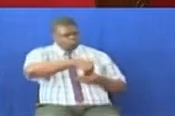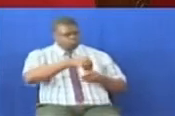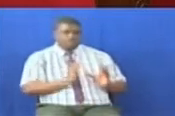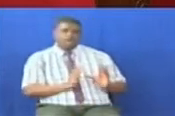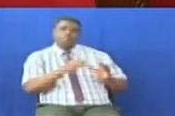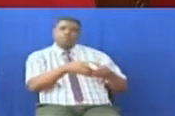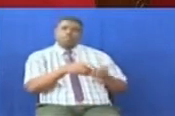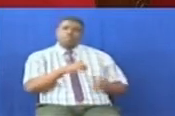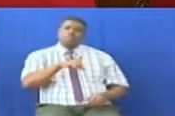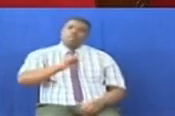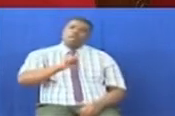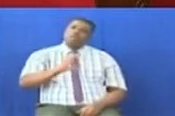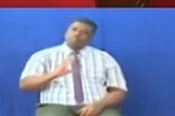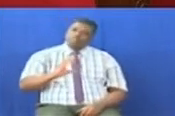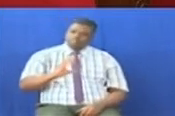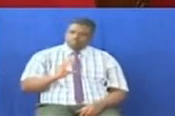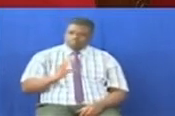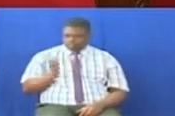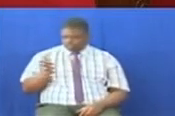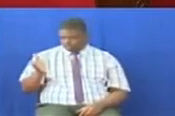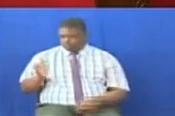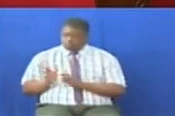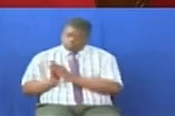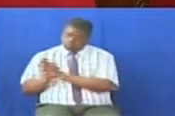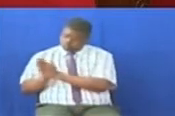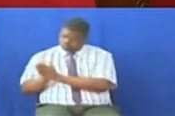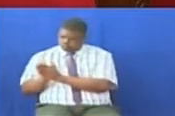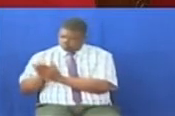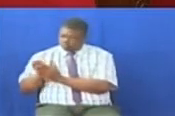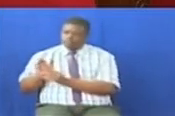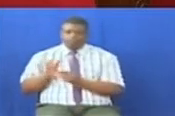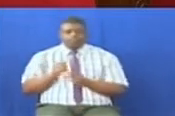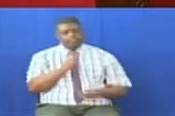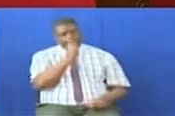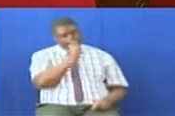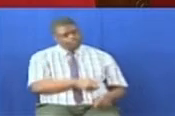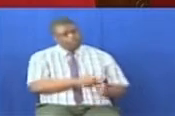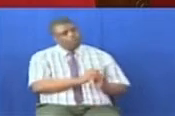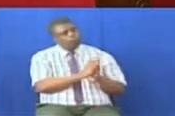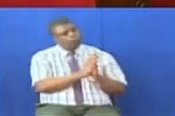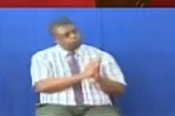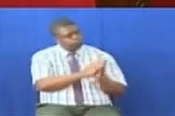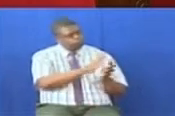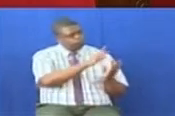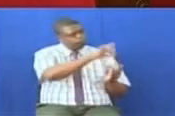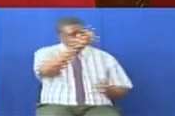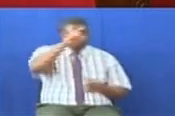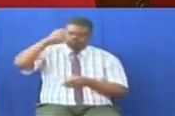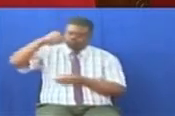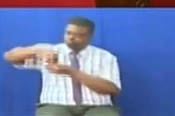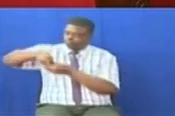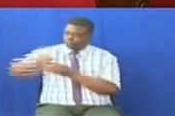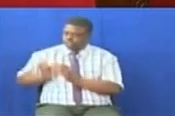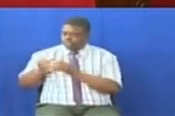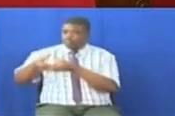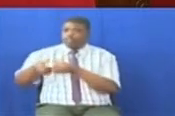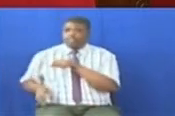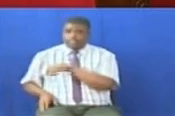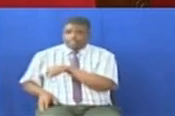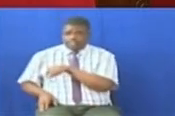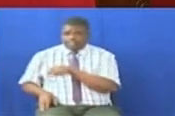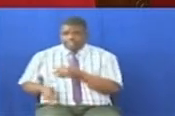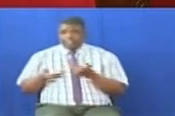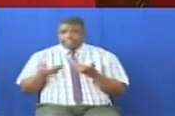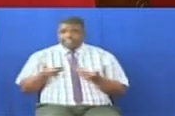Ninakushukuru sana wewe pamoja na Mheshimiwa Spika kwa kuniteua katika kamati hiyo. Lakini kwa sasa ni mjumbe wa kamati ya